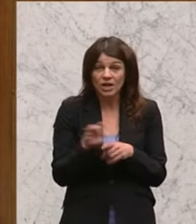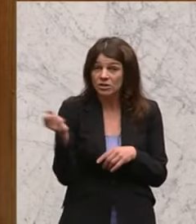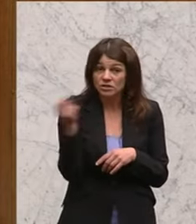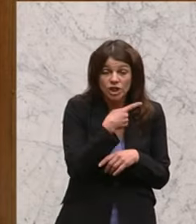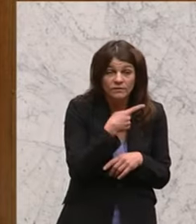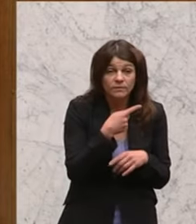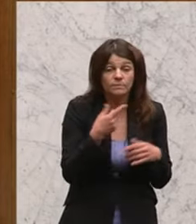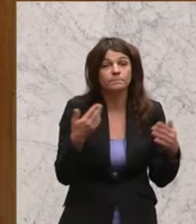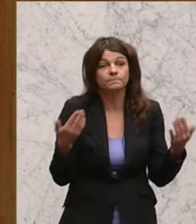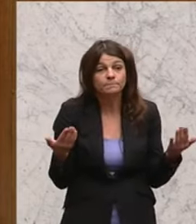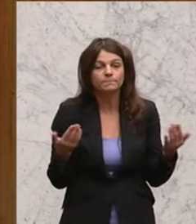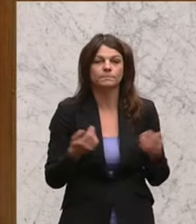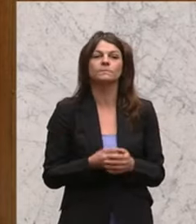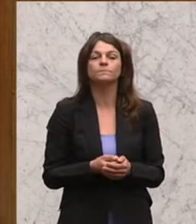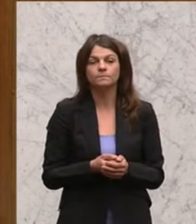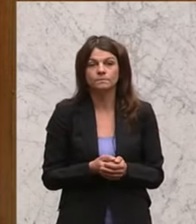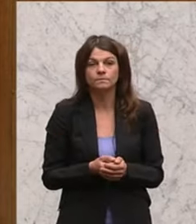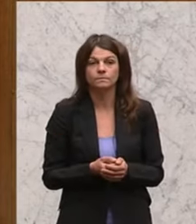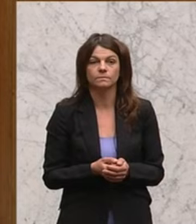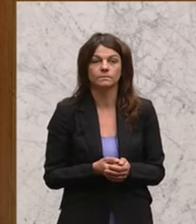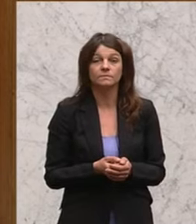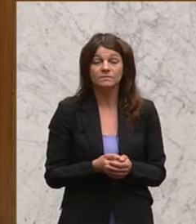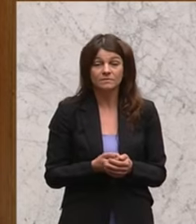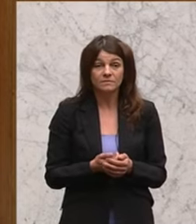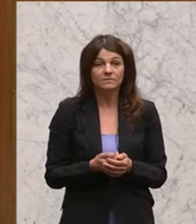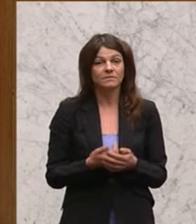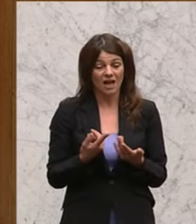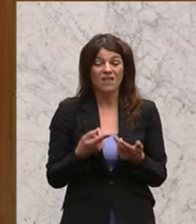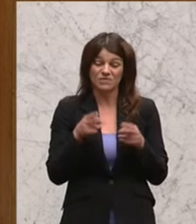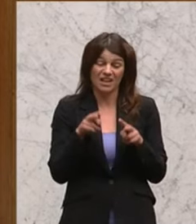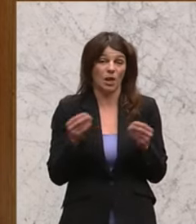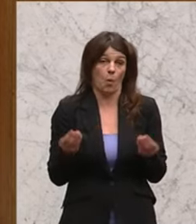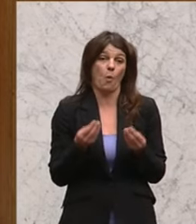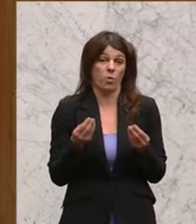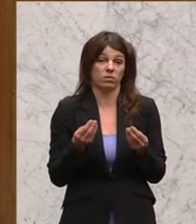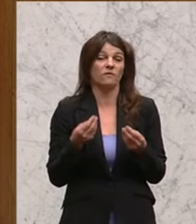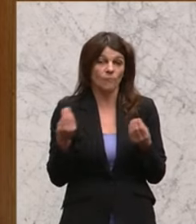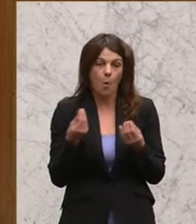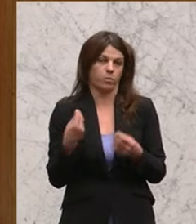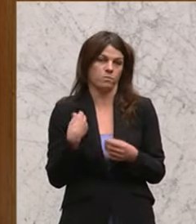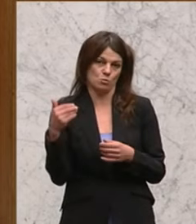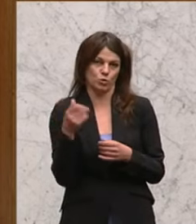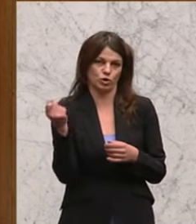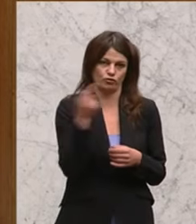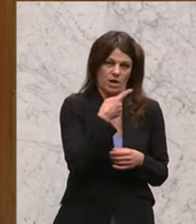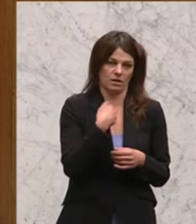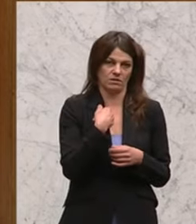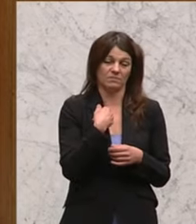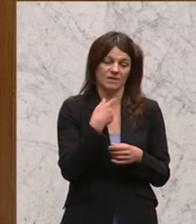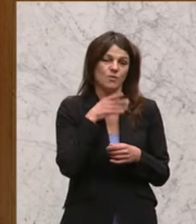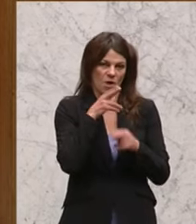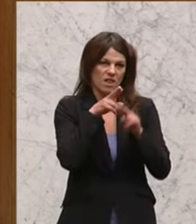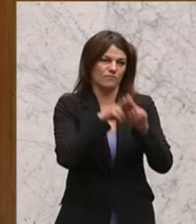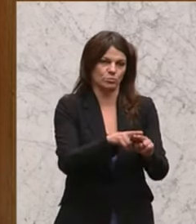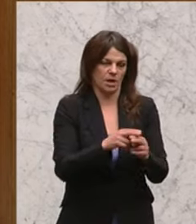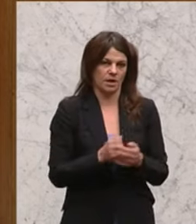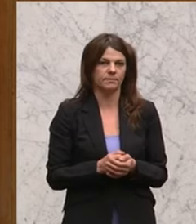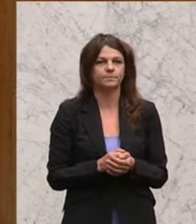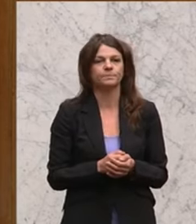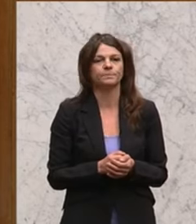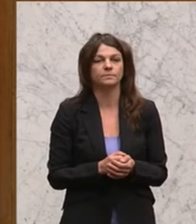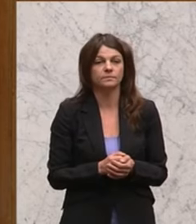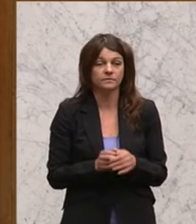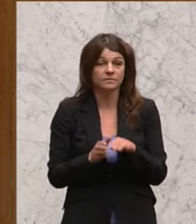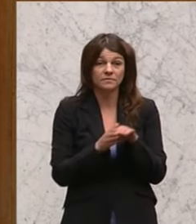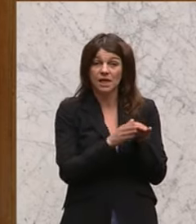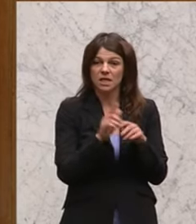scheitern, dann werden das die richtigen Motive sein, aus denen wir scheitern. So viel kann ich Ihnen versprechen. Das